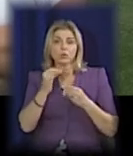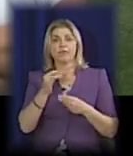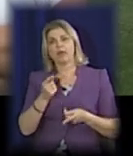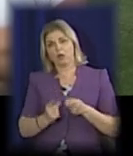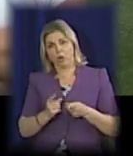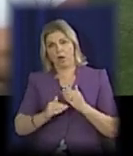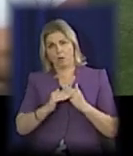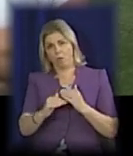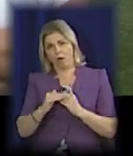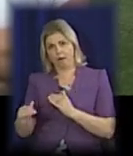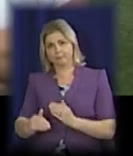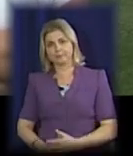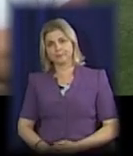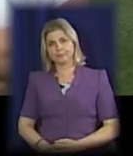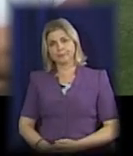поля.